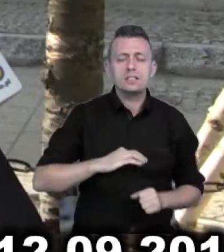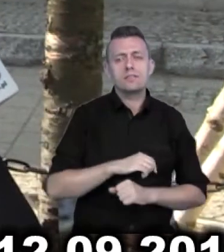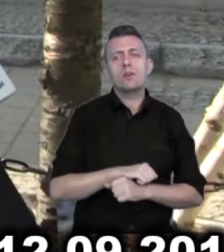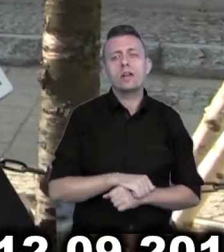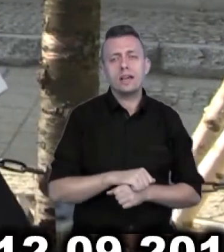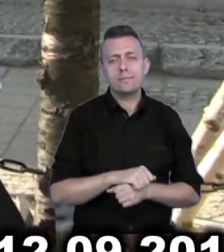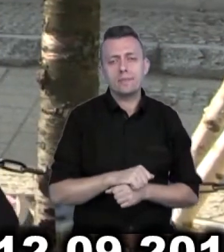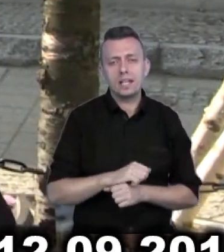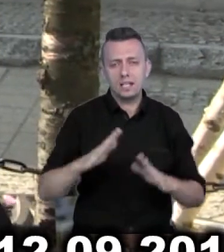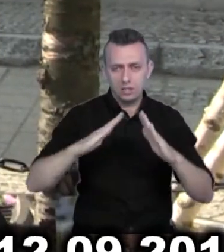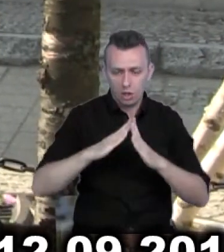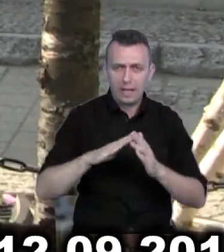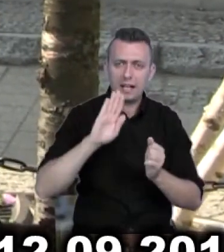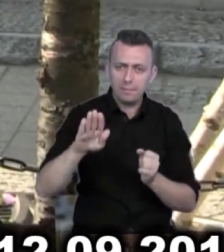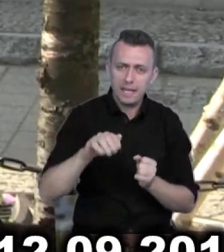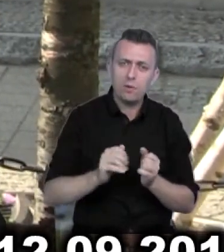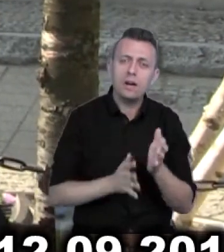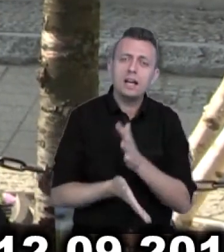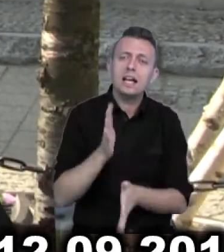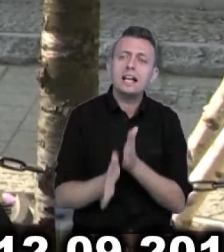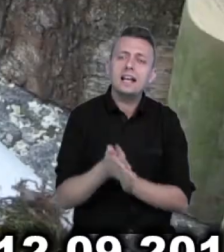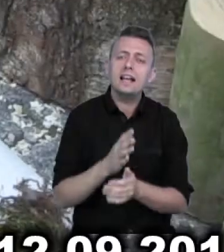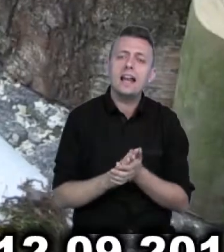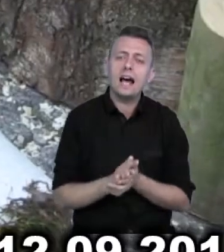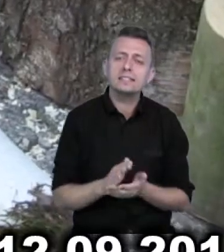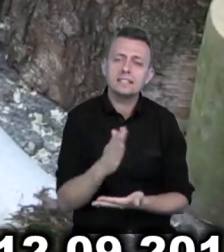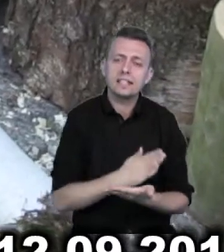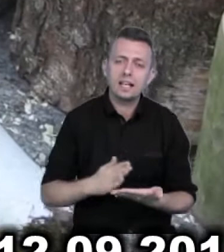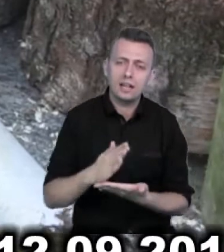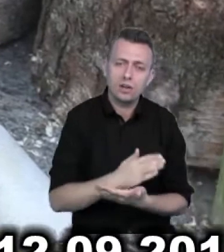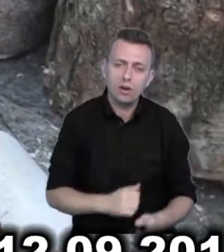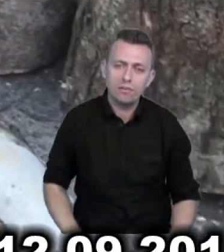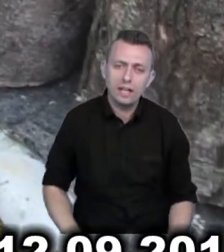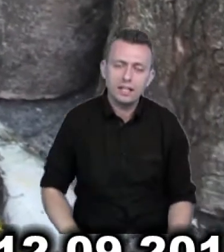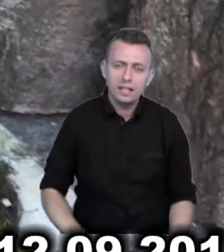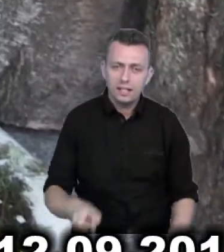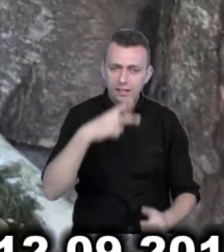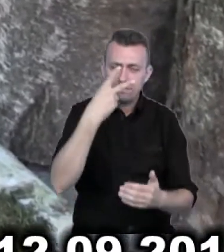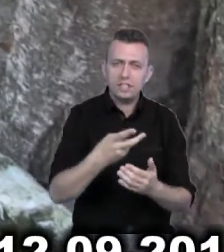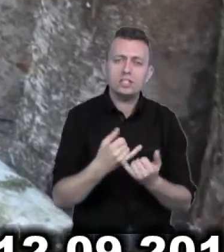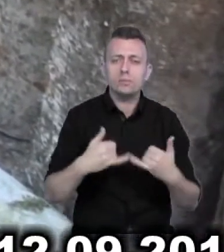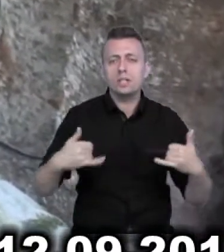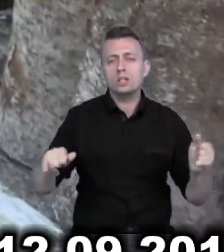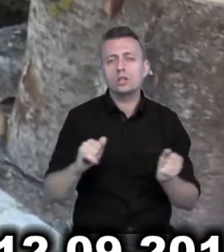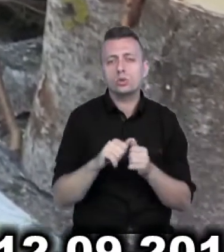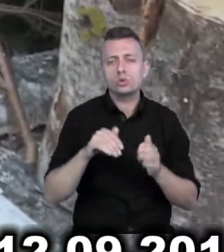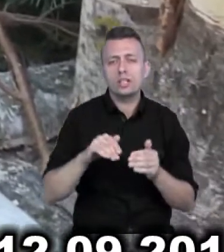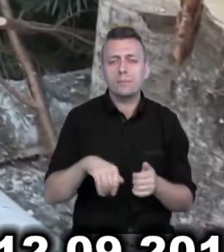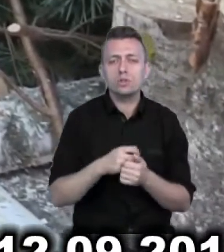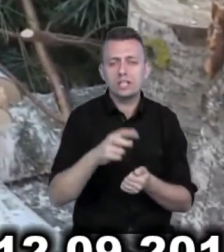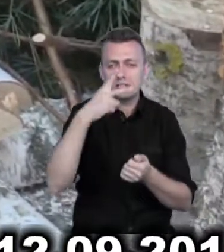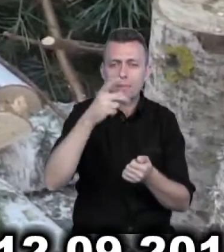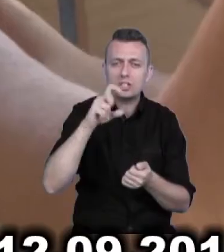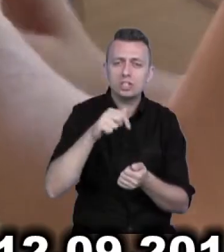Państwowych. Jesteśmy tutaj promocyjnie, niekomercyjnie. Mamy taką mini ścieżkę tutaj, można się zapoznać z gatunkami, co można w naszych lasach